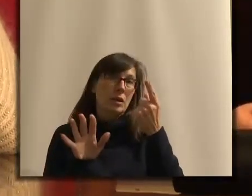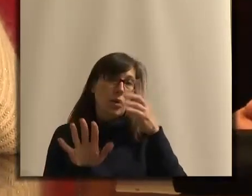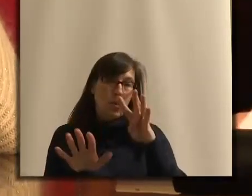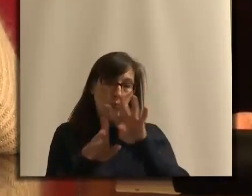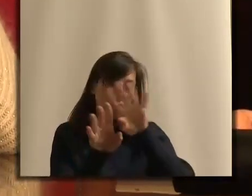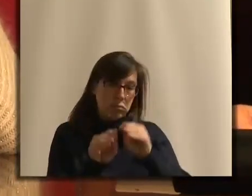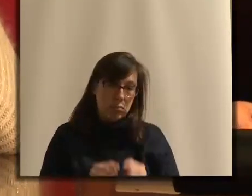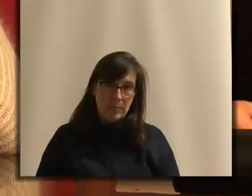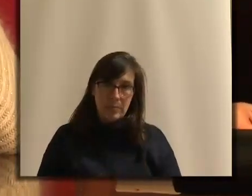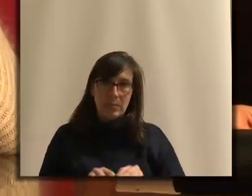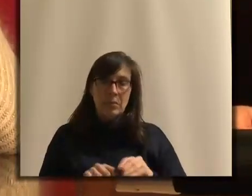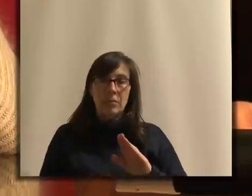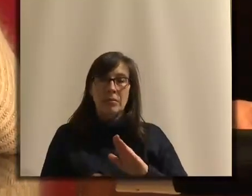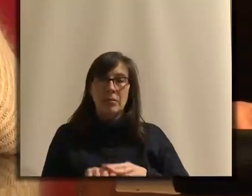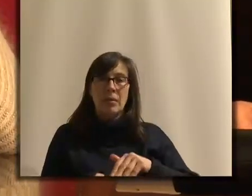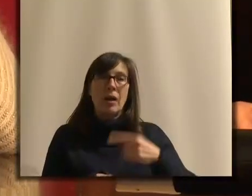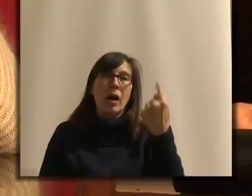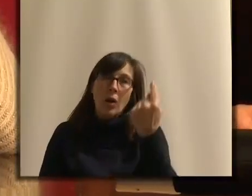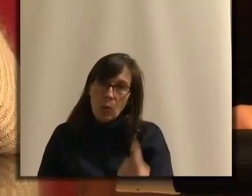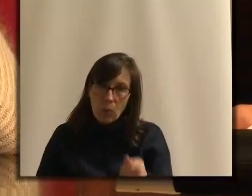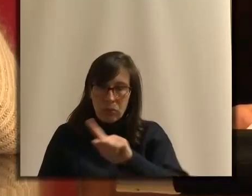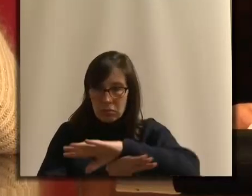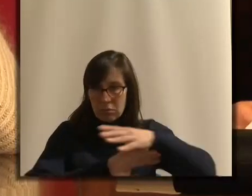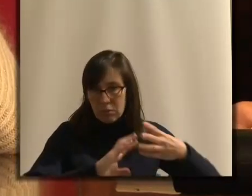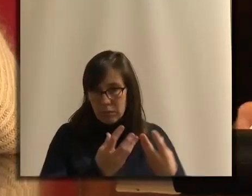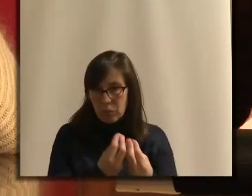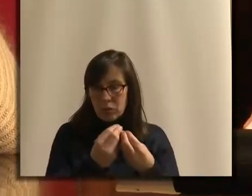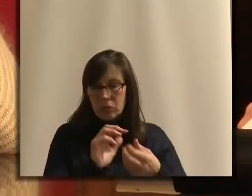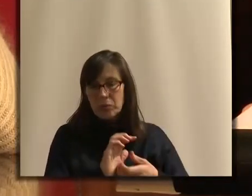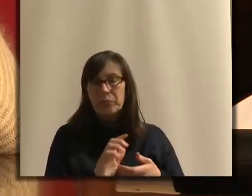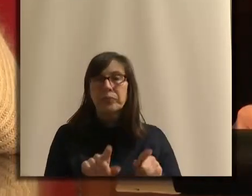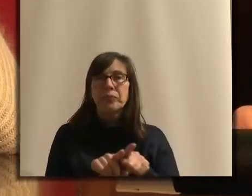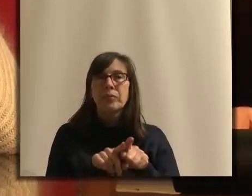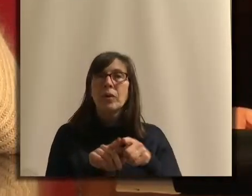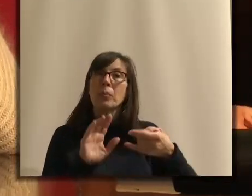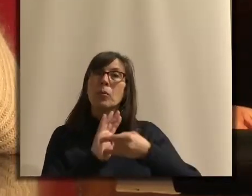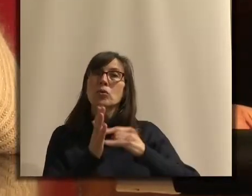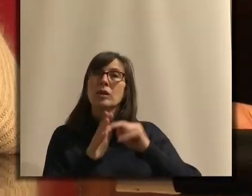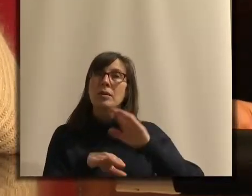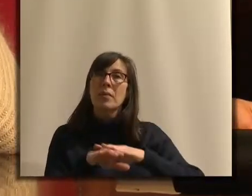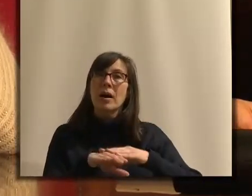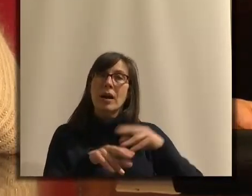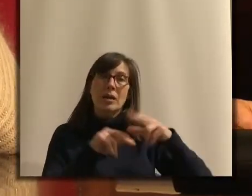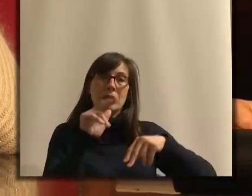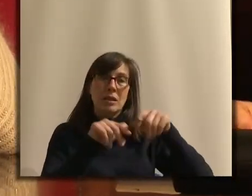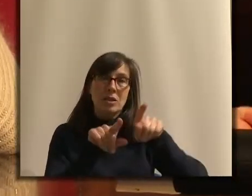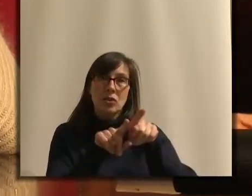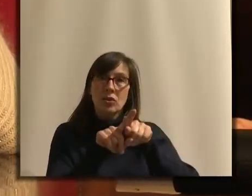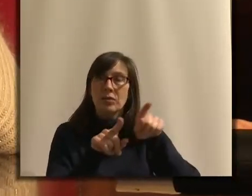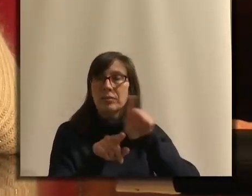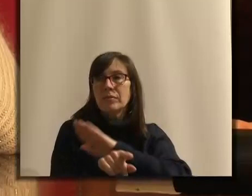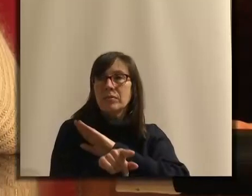i llavors si cas votarem cada un per no fer explicació en cada punt. Seria aprovar inicialment el projecte executiu per la instal·lació fotovoltaica